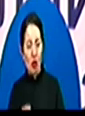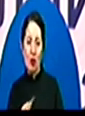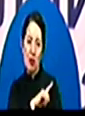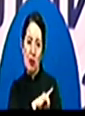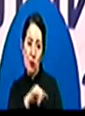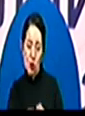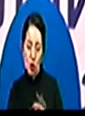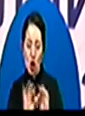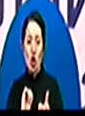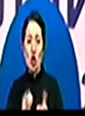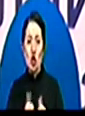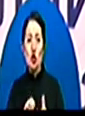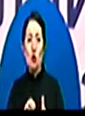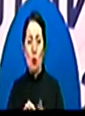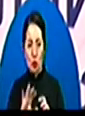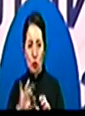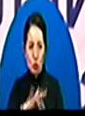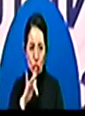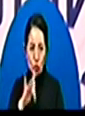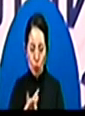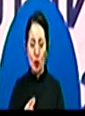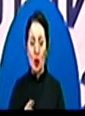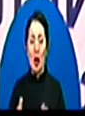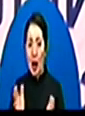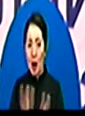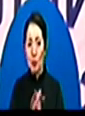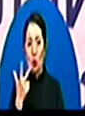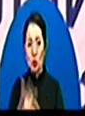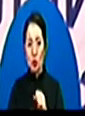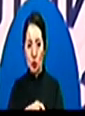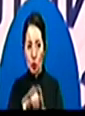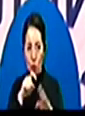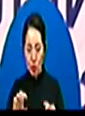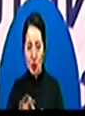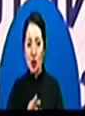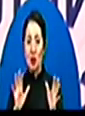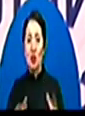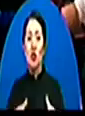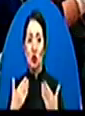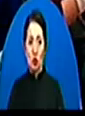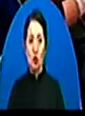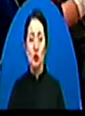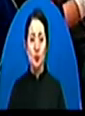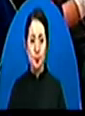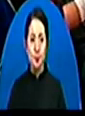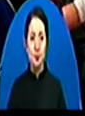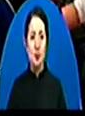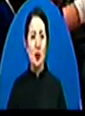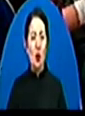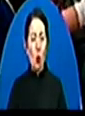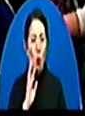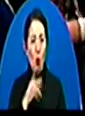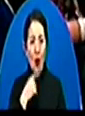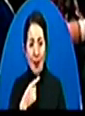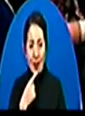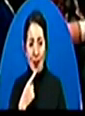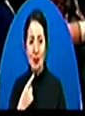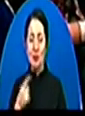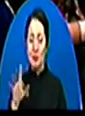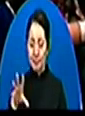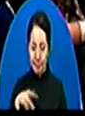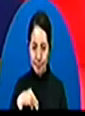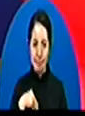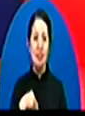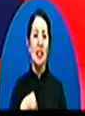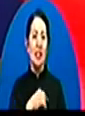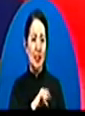спорт цогцлбарыг бид хамтдаа 3 жилийн дотор барьж дуусгаж ашиглалтанд хүлээлгэж өглөө. Хэлсэндээ байх иргэдэд амласнаа бүрэн